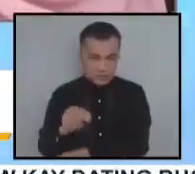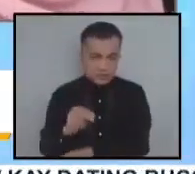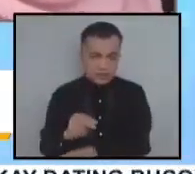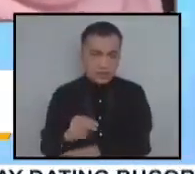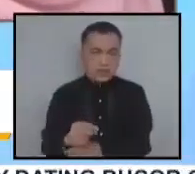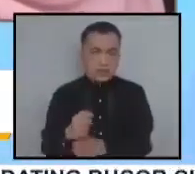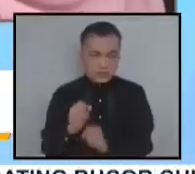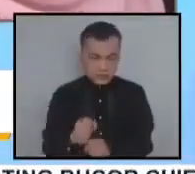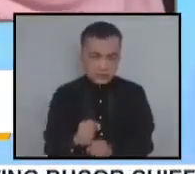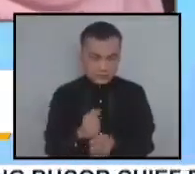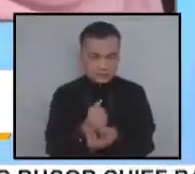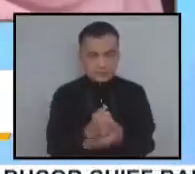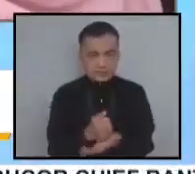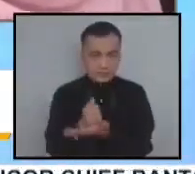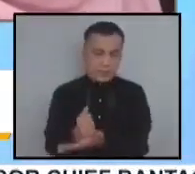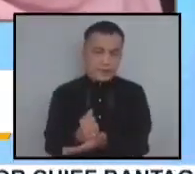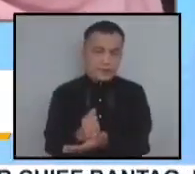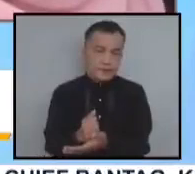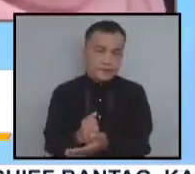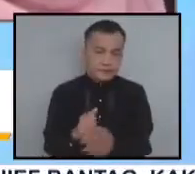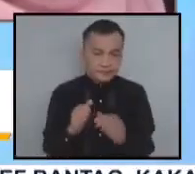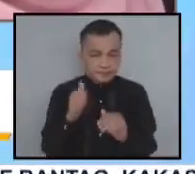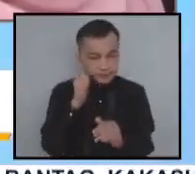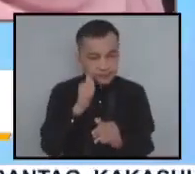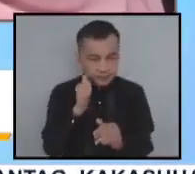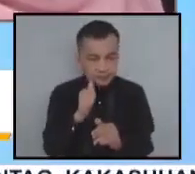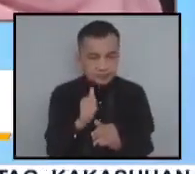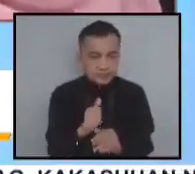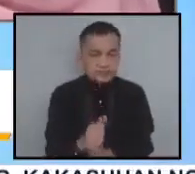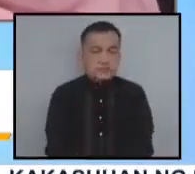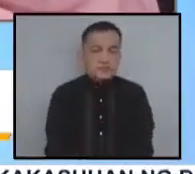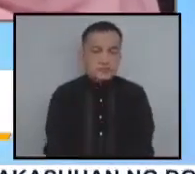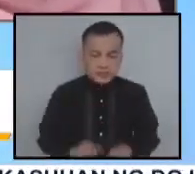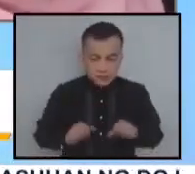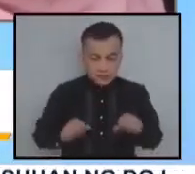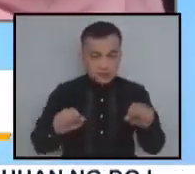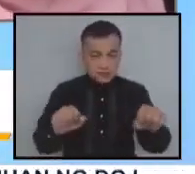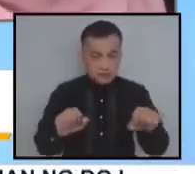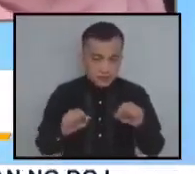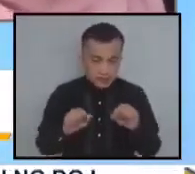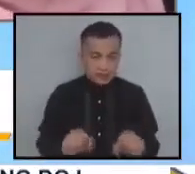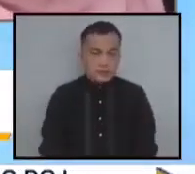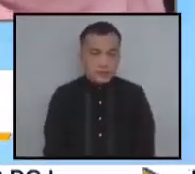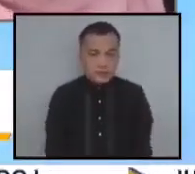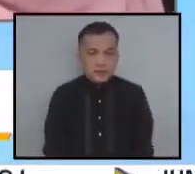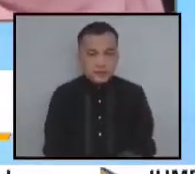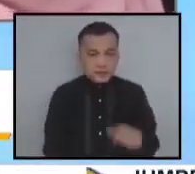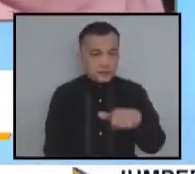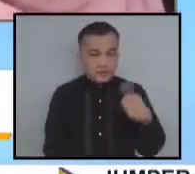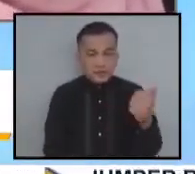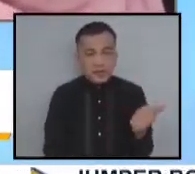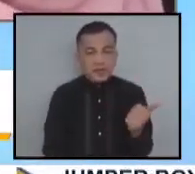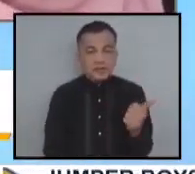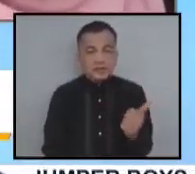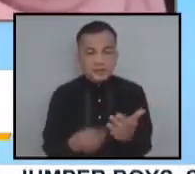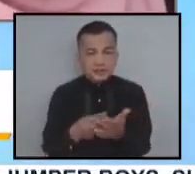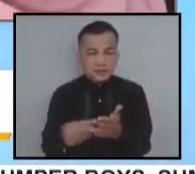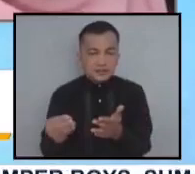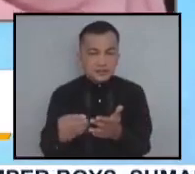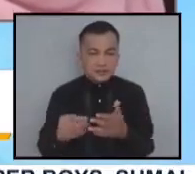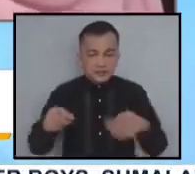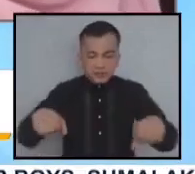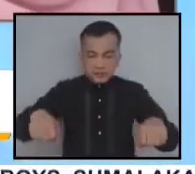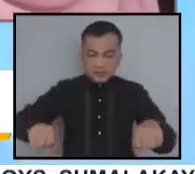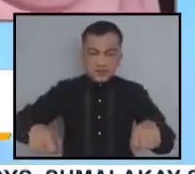pangangailangan. Nakakatulong din kami sa mga kababaihan na nag-review. Yung iba po, nakabili na din po sila ng mga motorsiklo